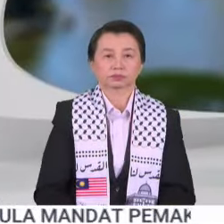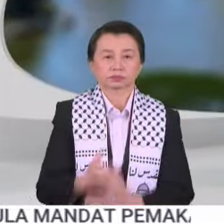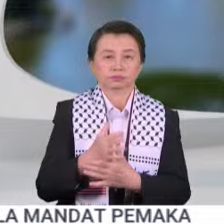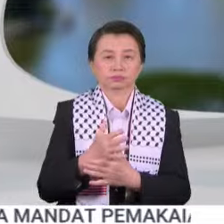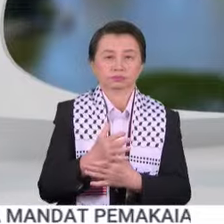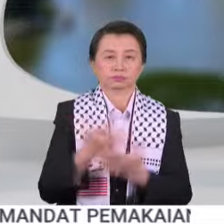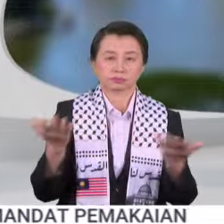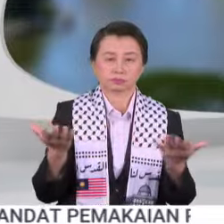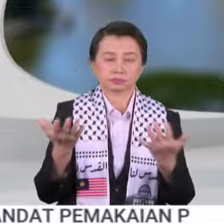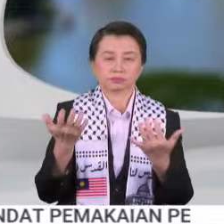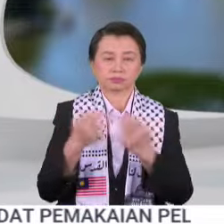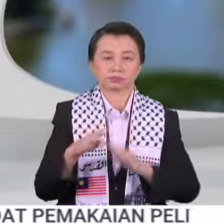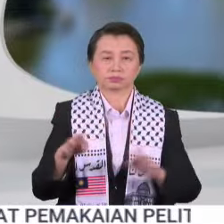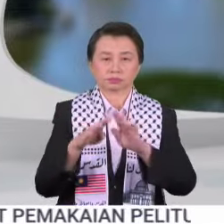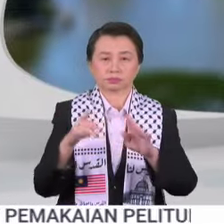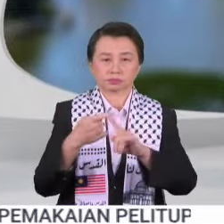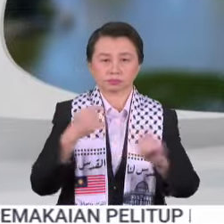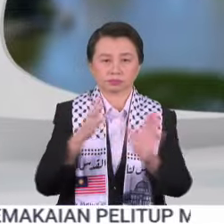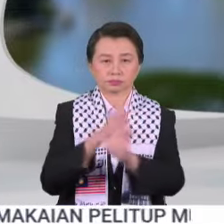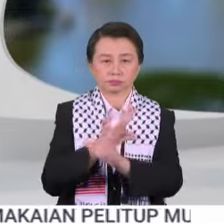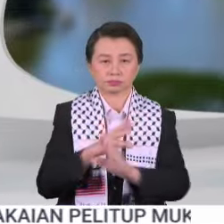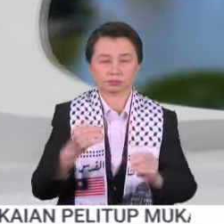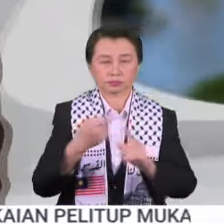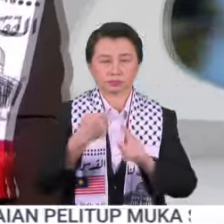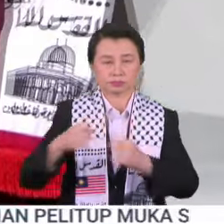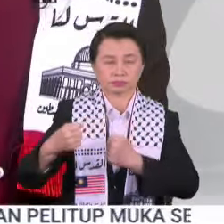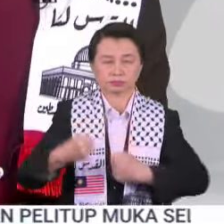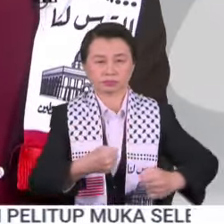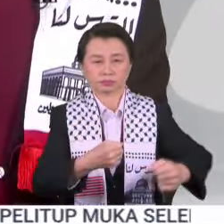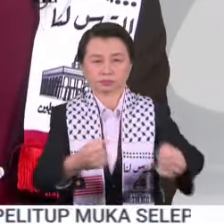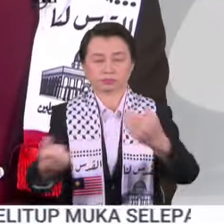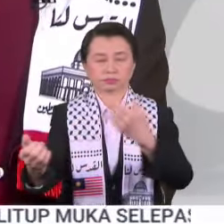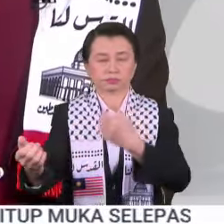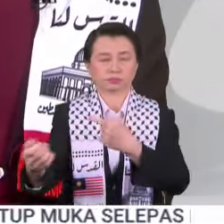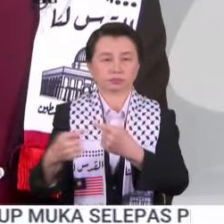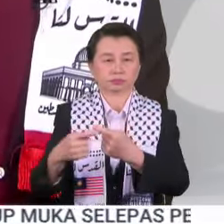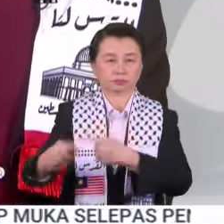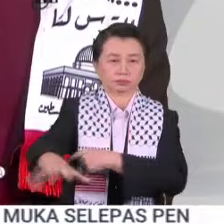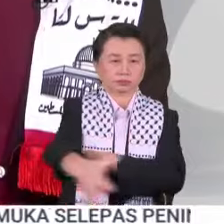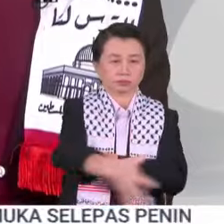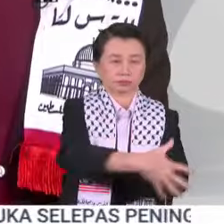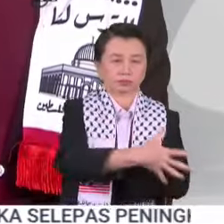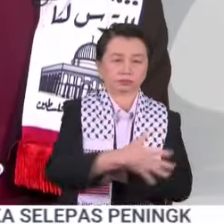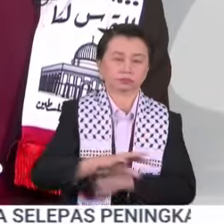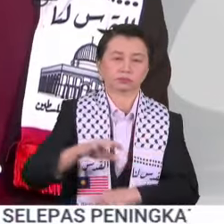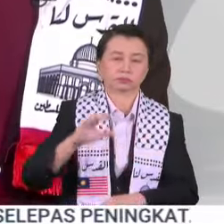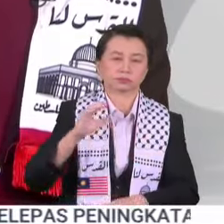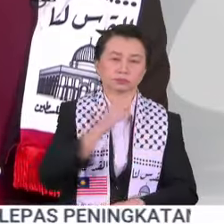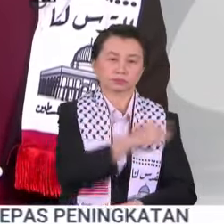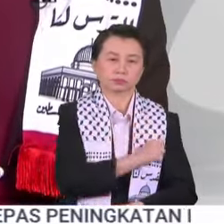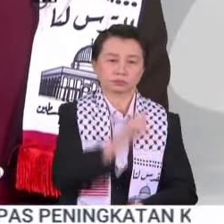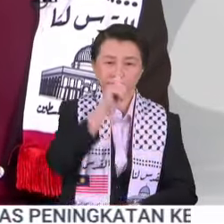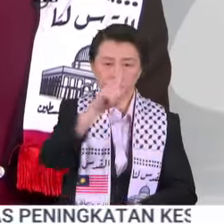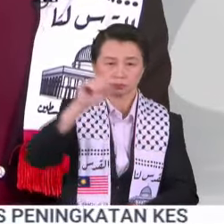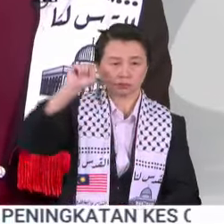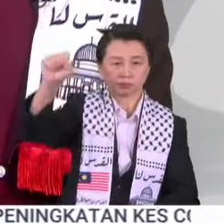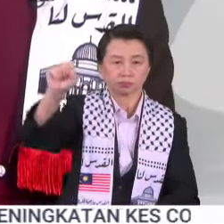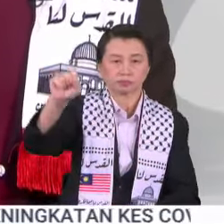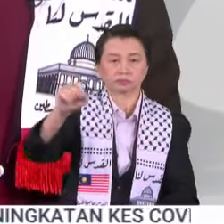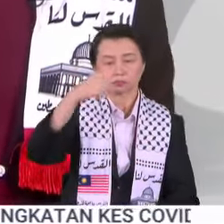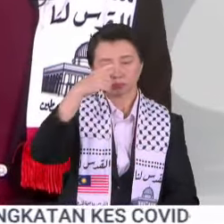Perkongsian itu tadi mengakhiri berita dari Sarawak. Dari sungai hingga segara, Palestin pasti merdeka. Kita kembali bersama